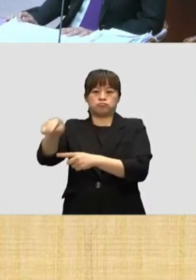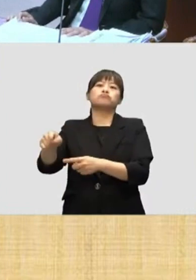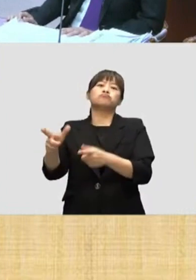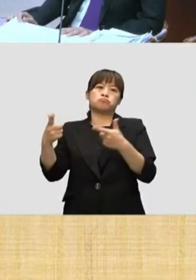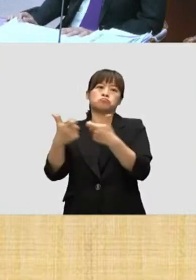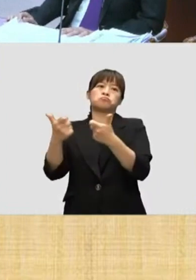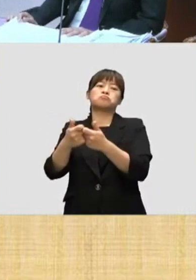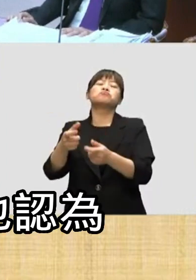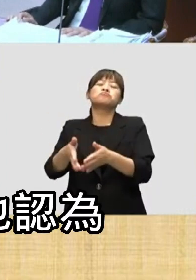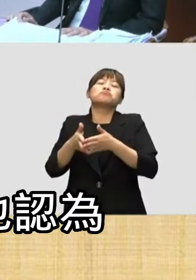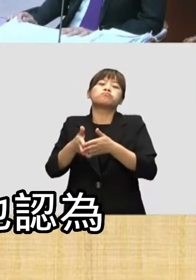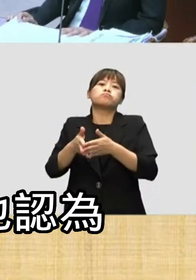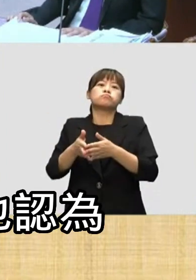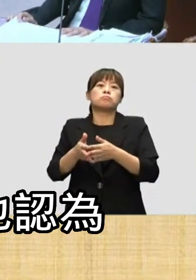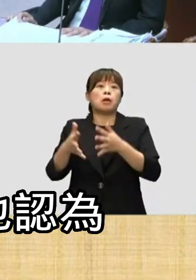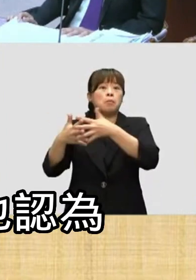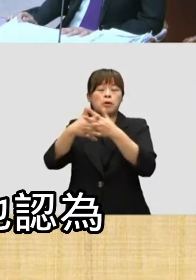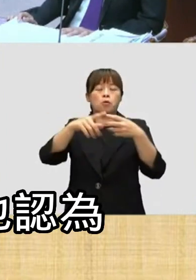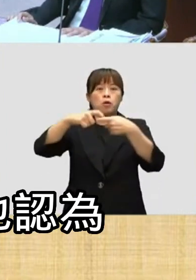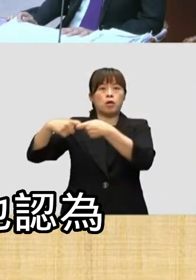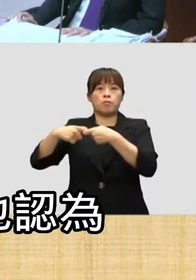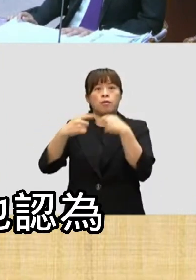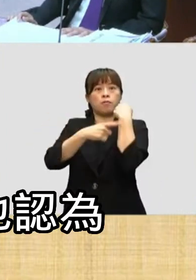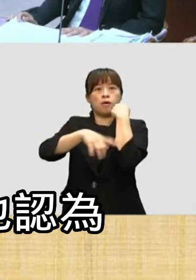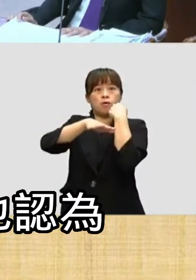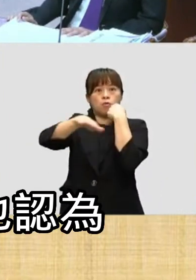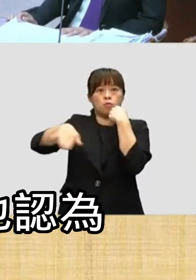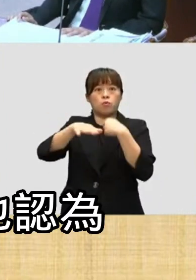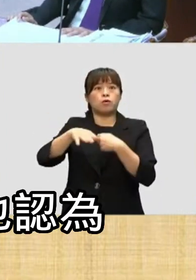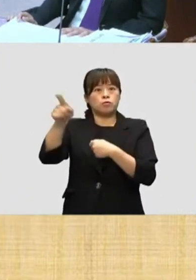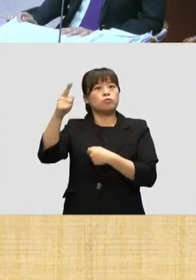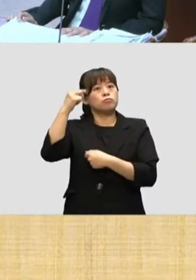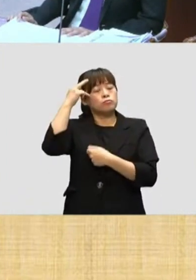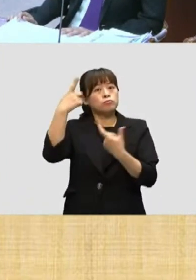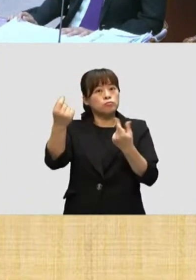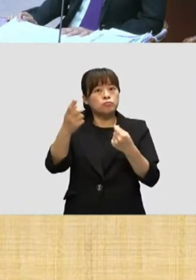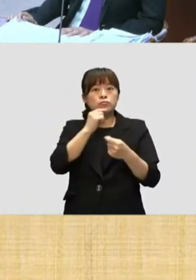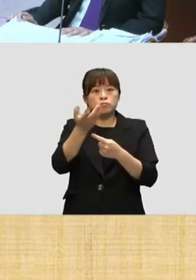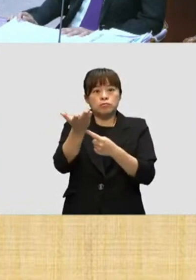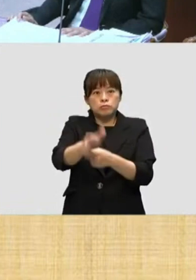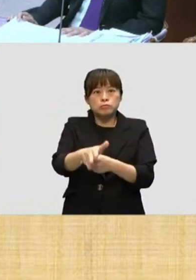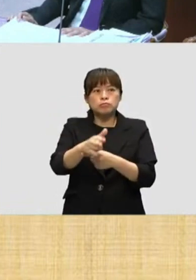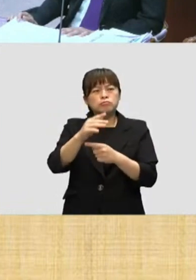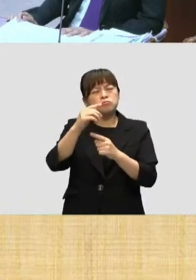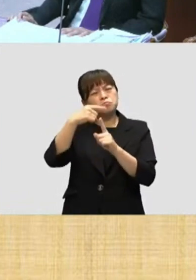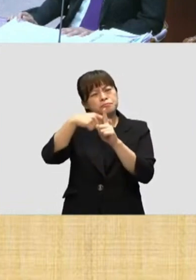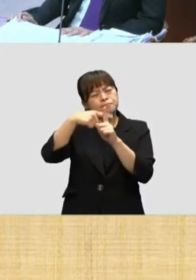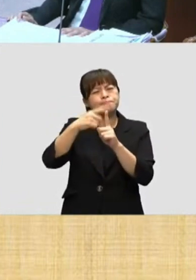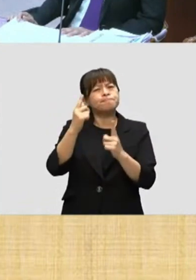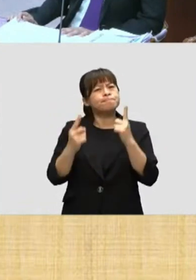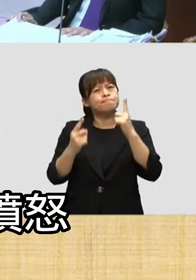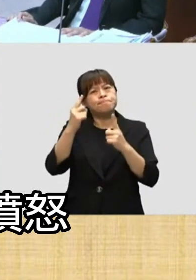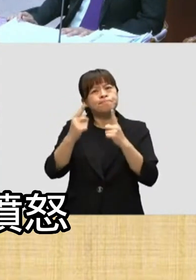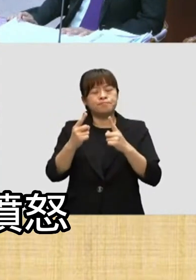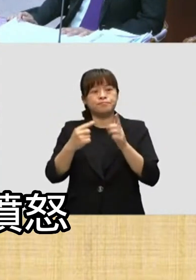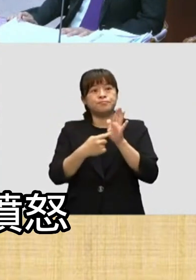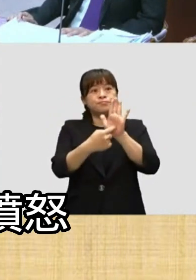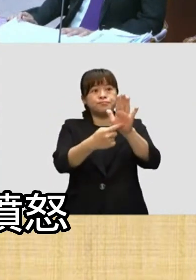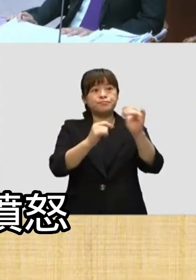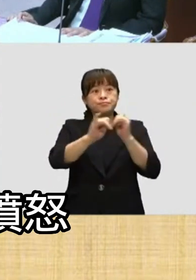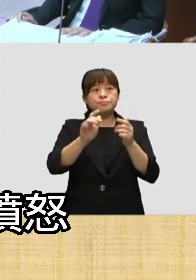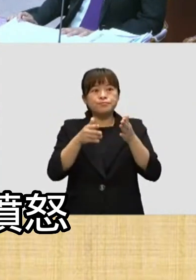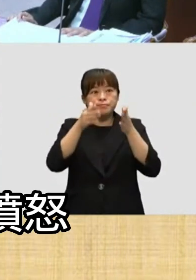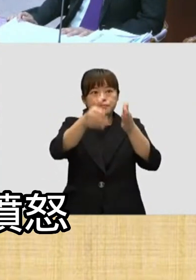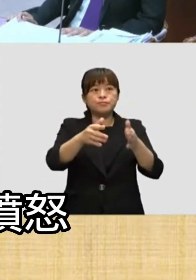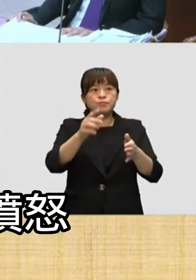适当性。美国联邦最高法院在 Greta 案也认为，死刑在某种程度上体现了社会对特